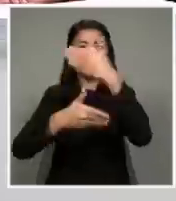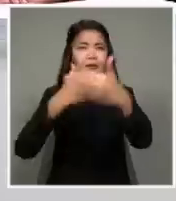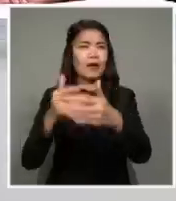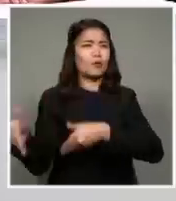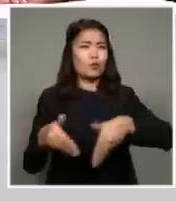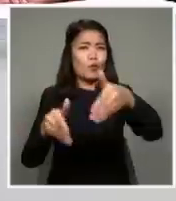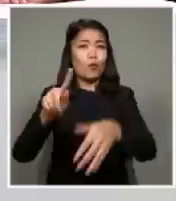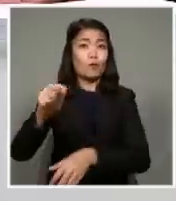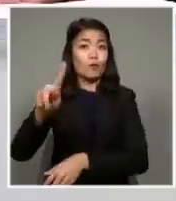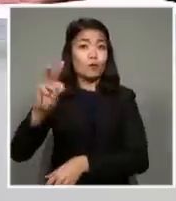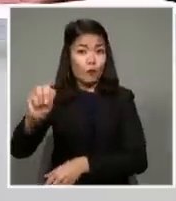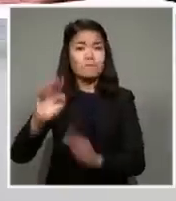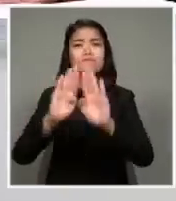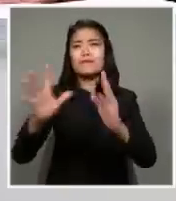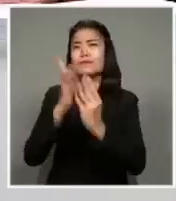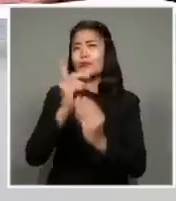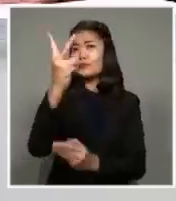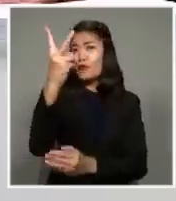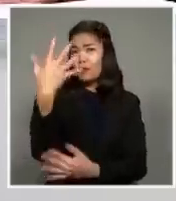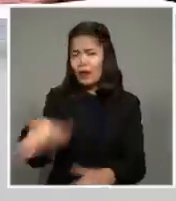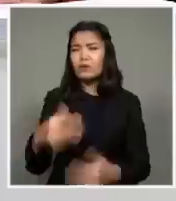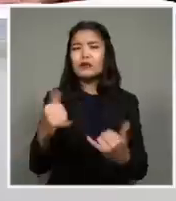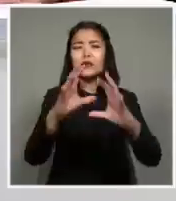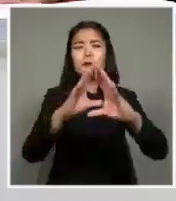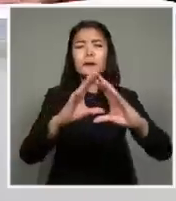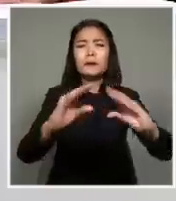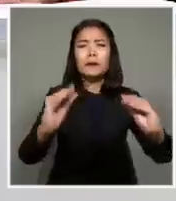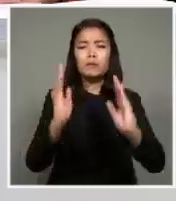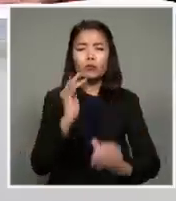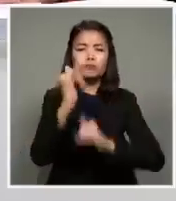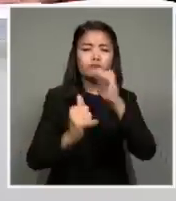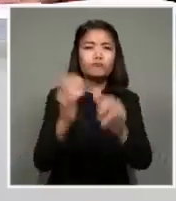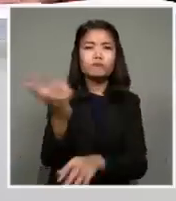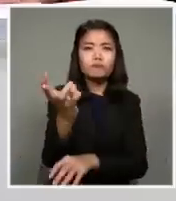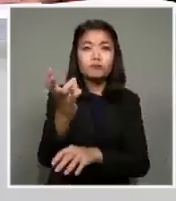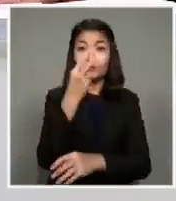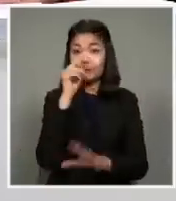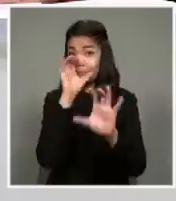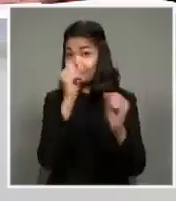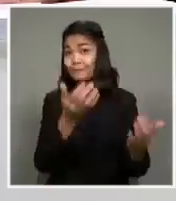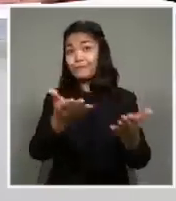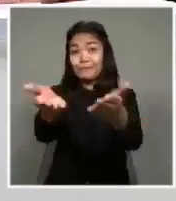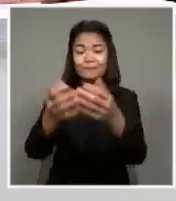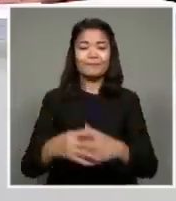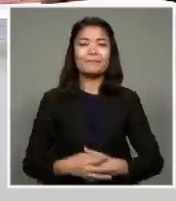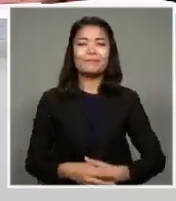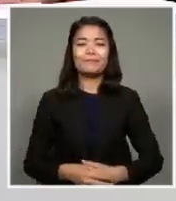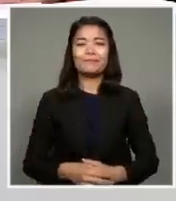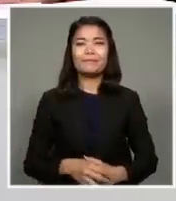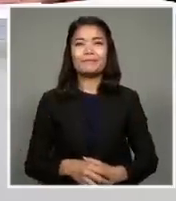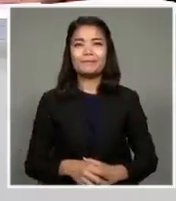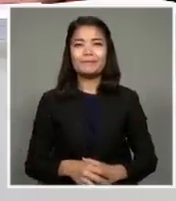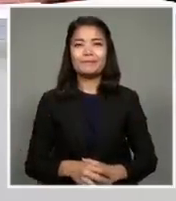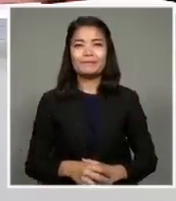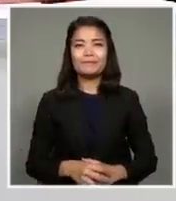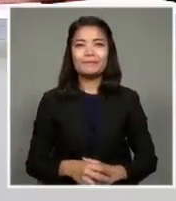บริการมา2สัปดาห์แล้วเบื้องต้นบอกว่ายังคงซบเซาอยู่เลยคนไม่ค่อยเยอะนะครับไปติดตามพร้อมกันได้เลยนะครับกับคุณณัฐนันทินีบุญ